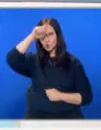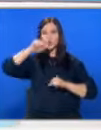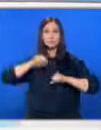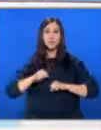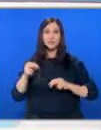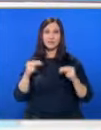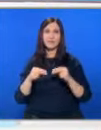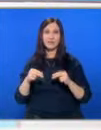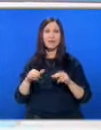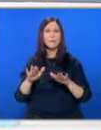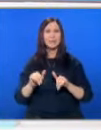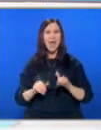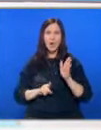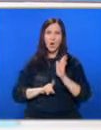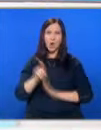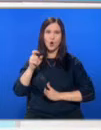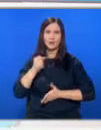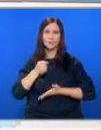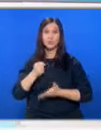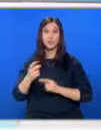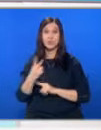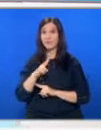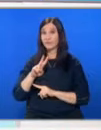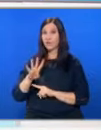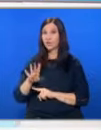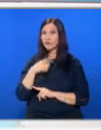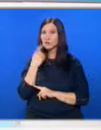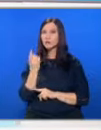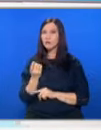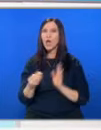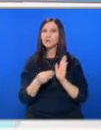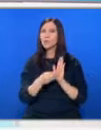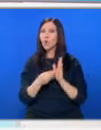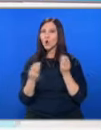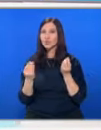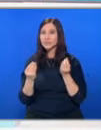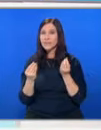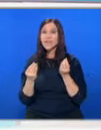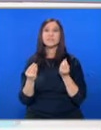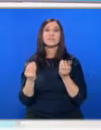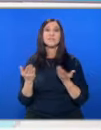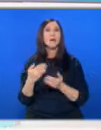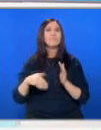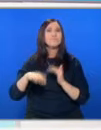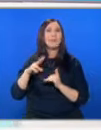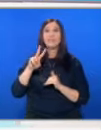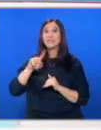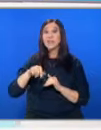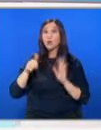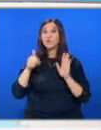Столичният общински съвет прие рекорден бюджет за 2024. Заложените средства възлизат на над